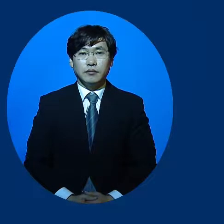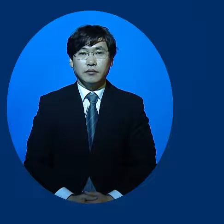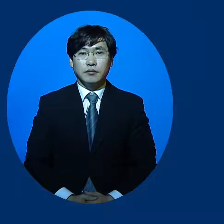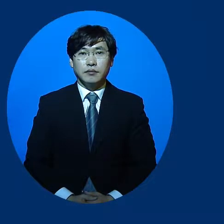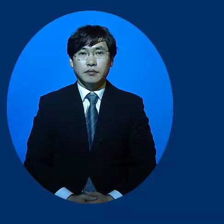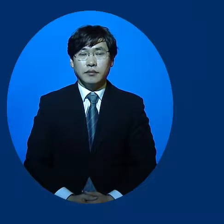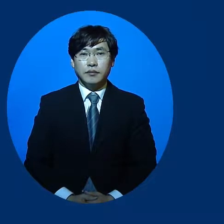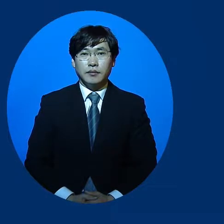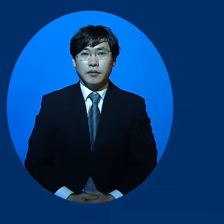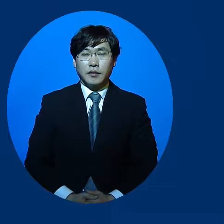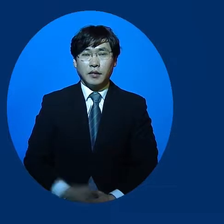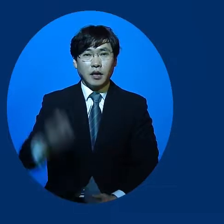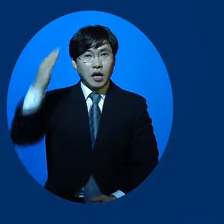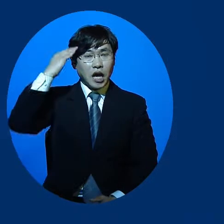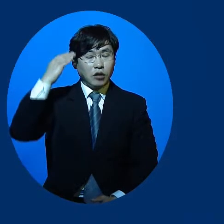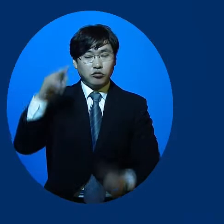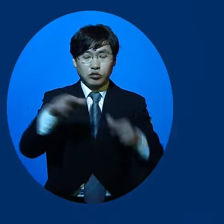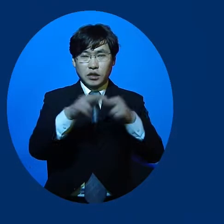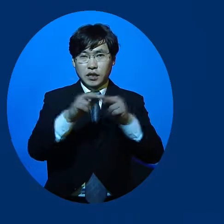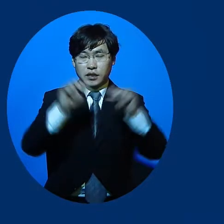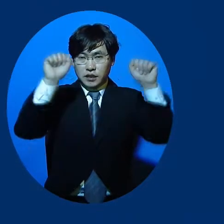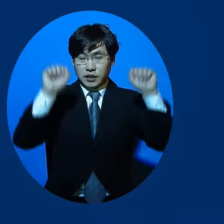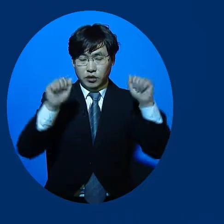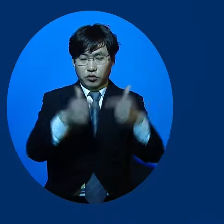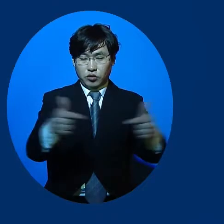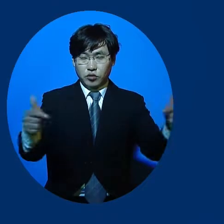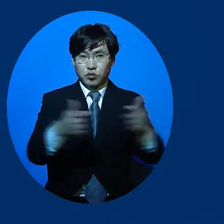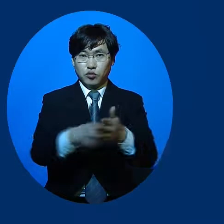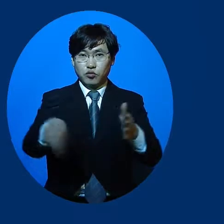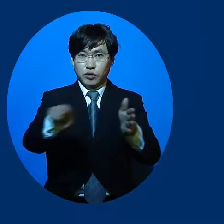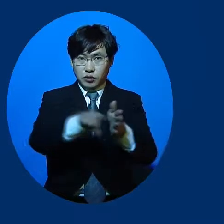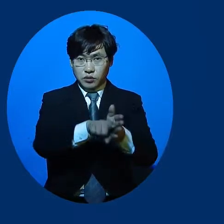따라서 우리나라 장애인 체육이 활성화되기 위해서는